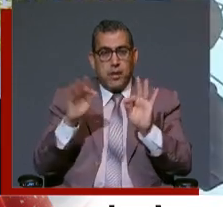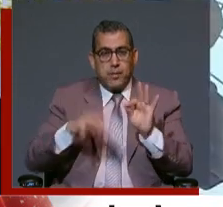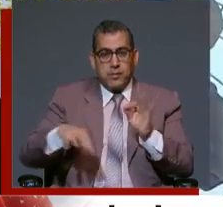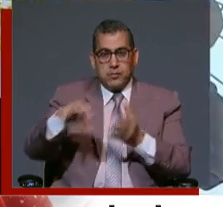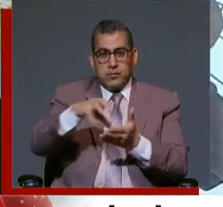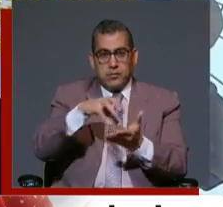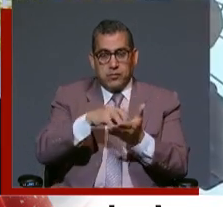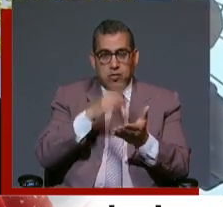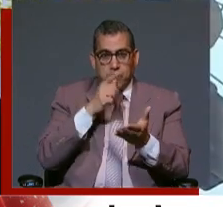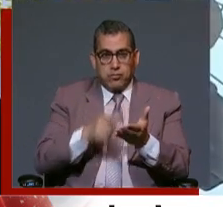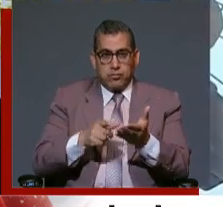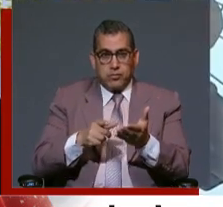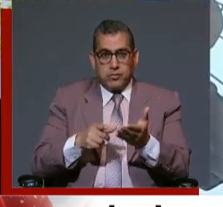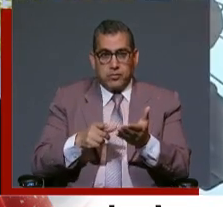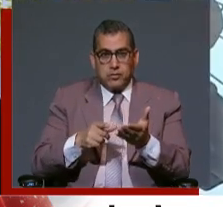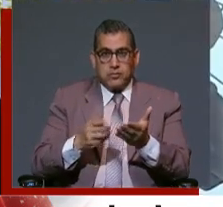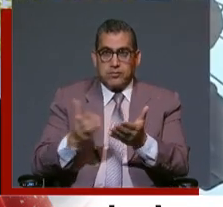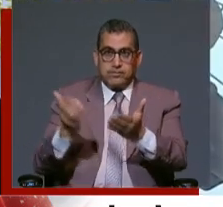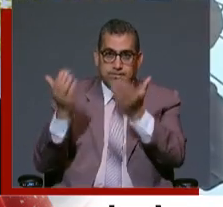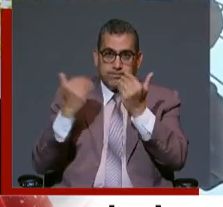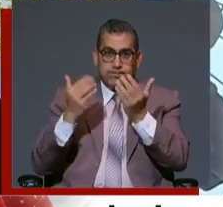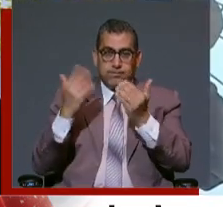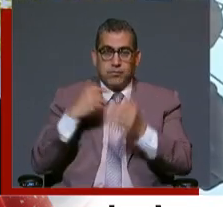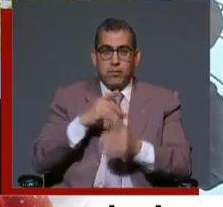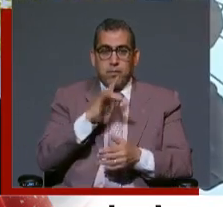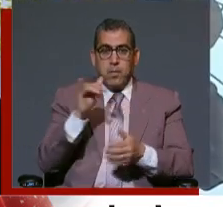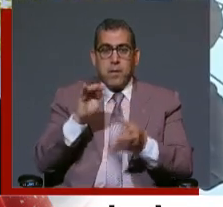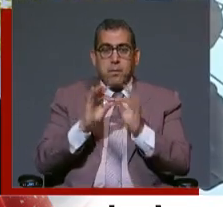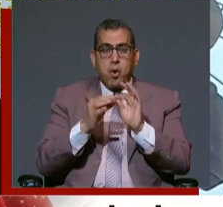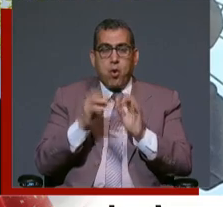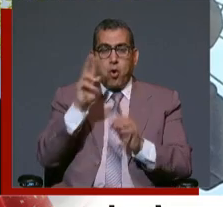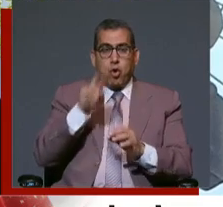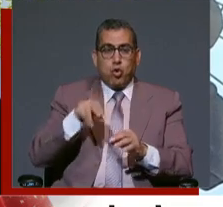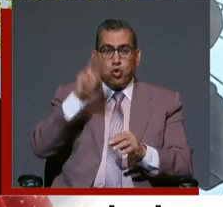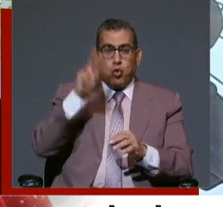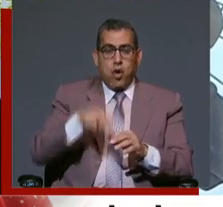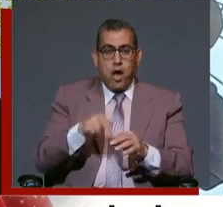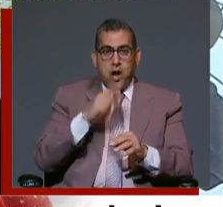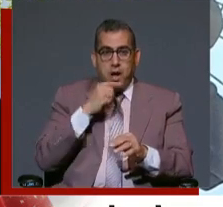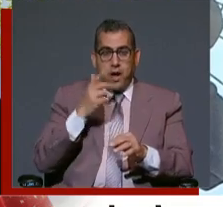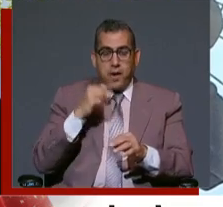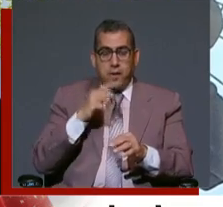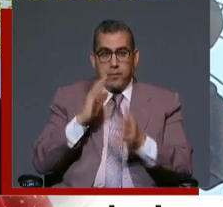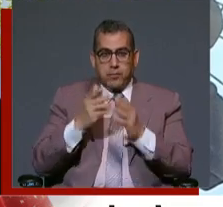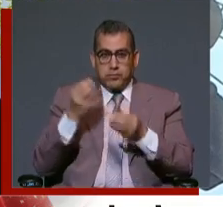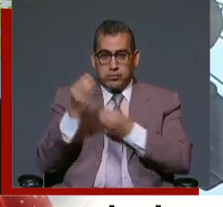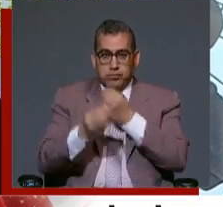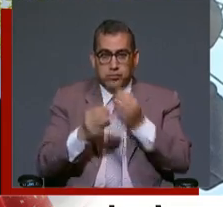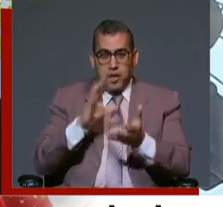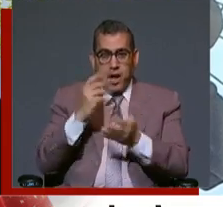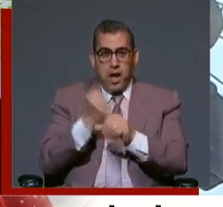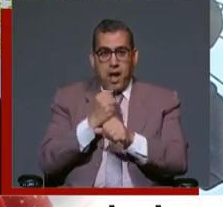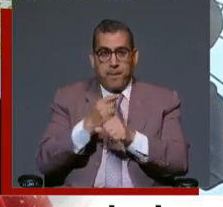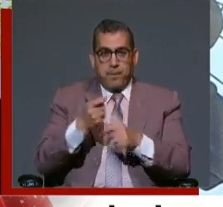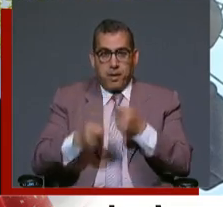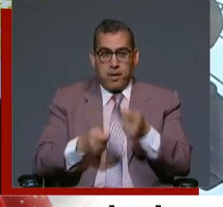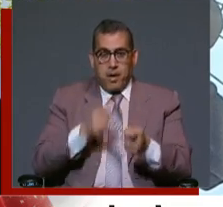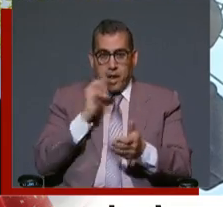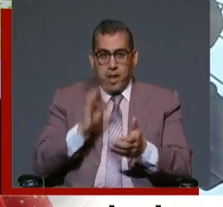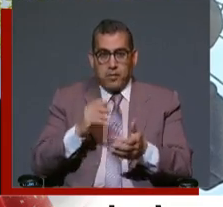بنين في حشد 500 مليون دولارا في أسواق رأس المال العالمية. وفي